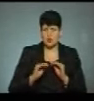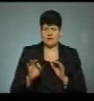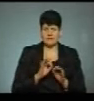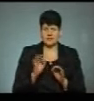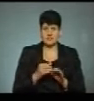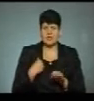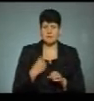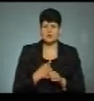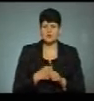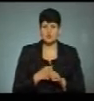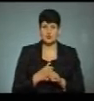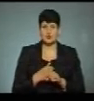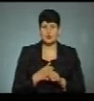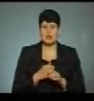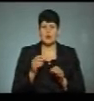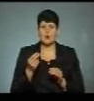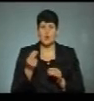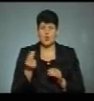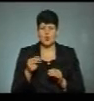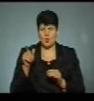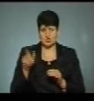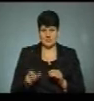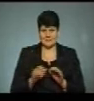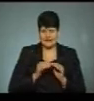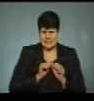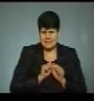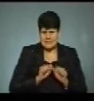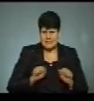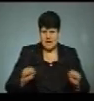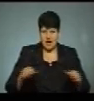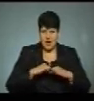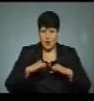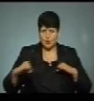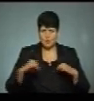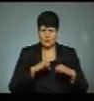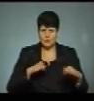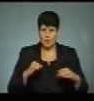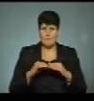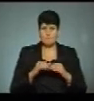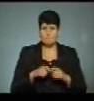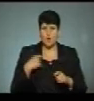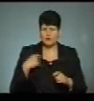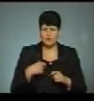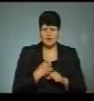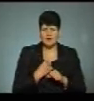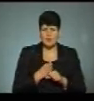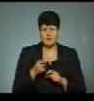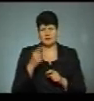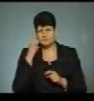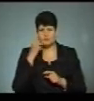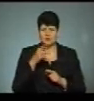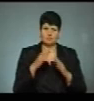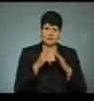як художник, я натягую полотно. Потім я навіть не роблю ескізів. Я собі так думаю, що тут має бути будинок,